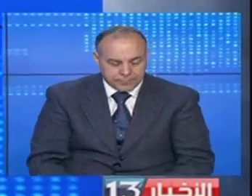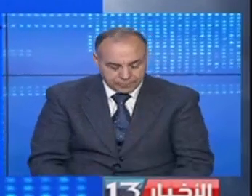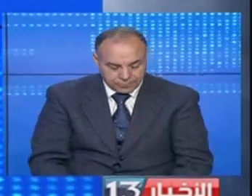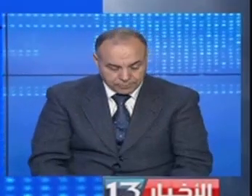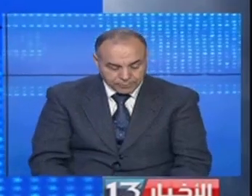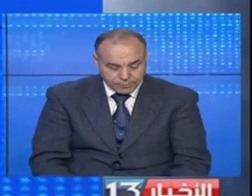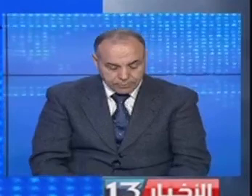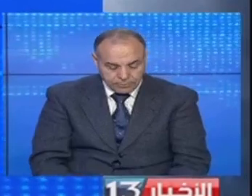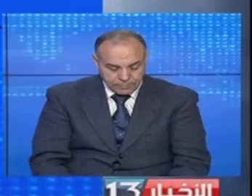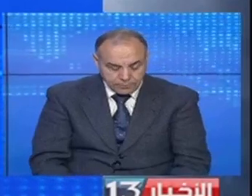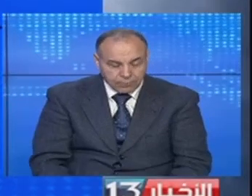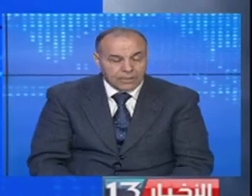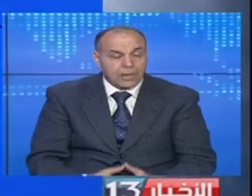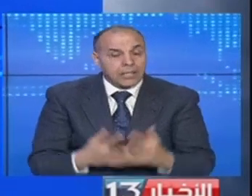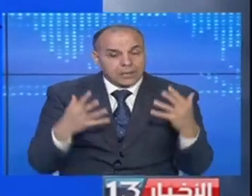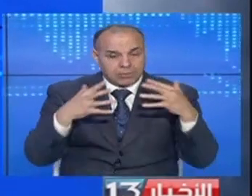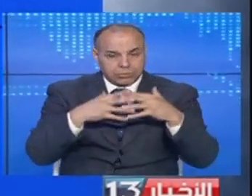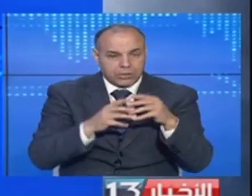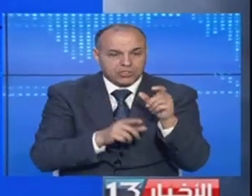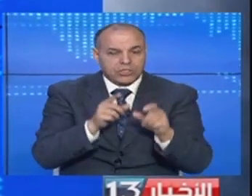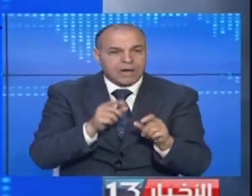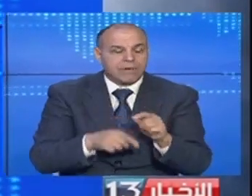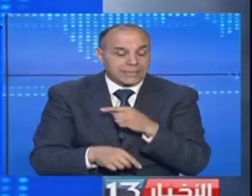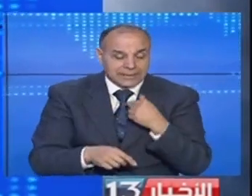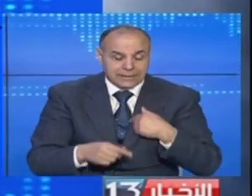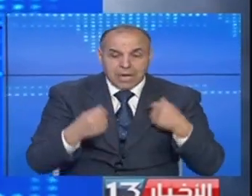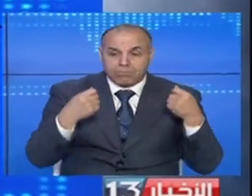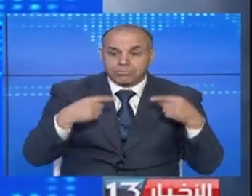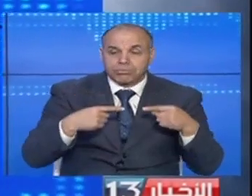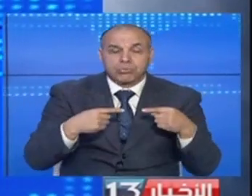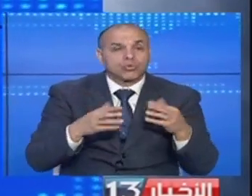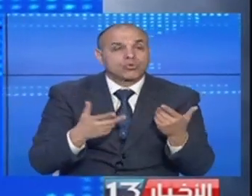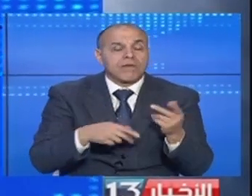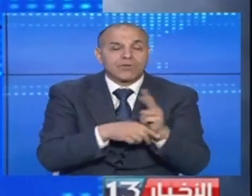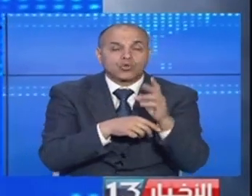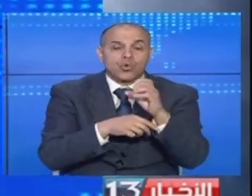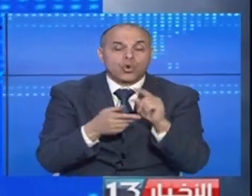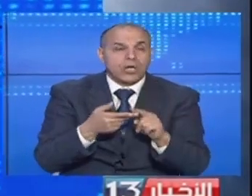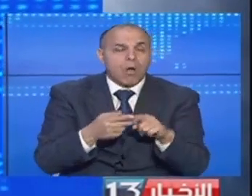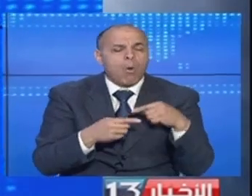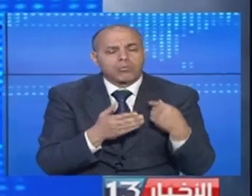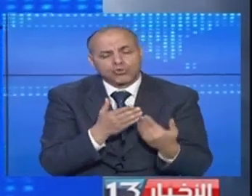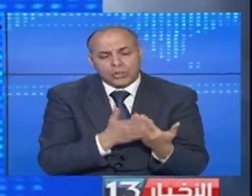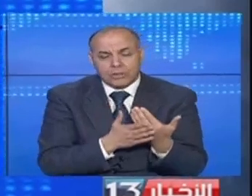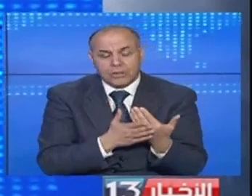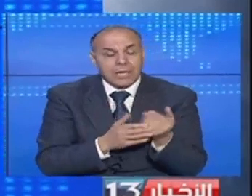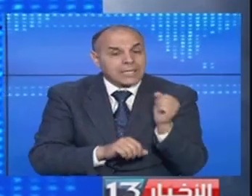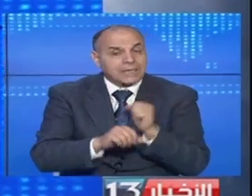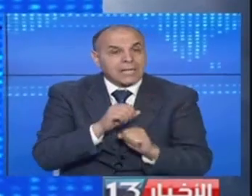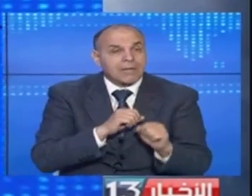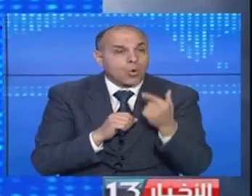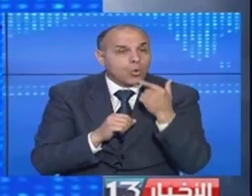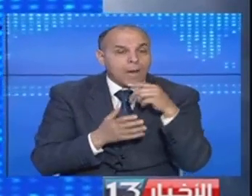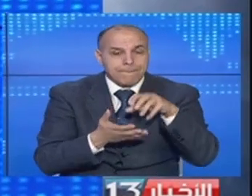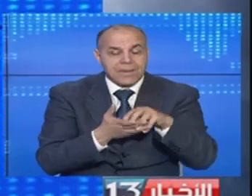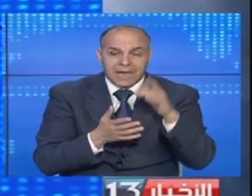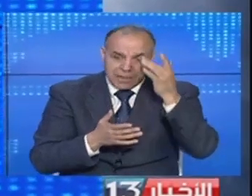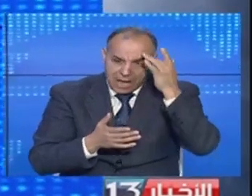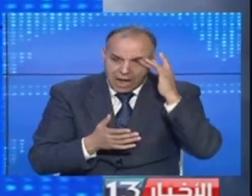وفي حركه تضامنيه مع الشعب الصيني في حربه لمكافحه فيروس كورونا المستجد انتظمت بفضاء المركز